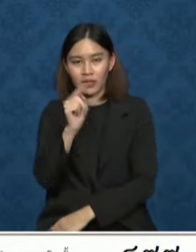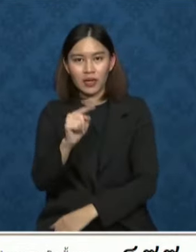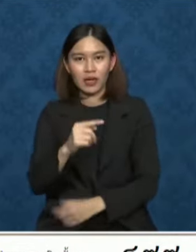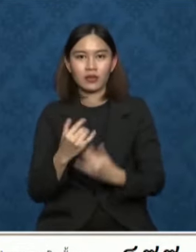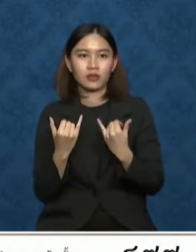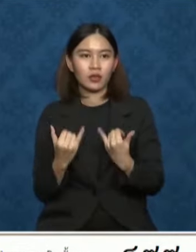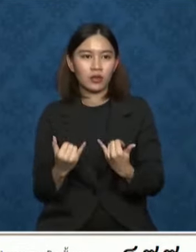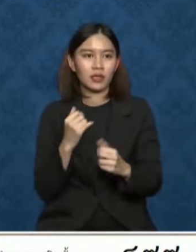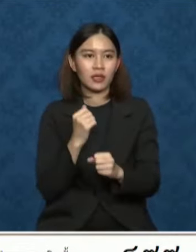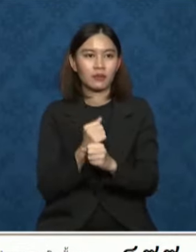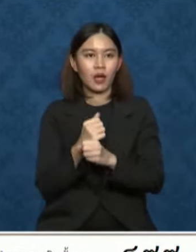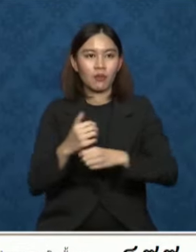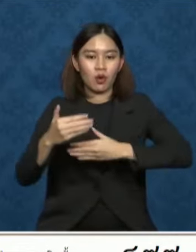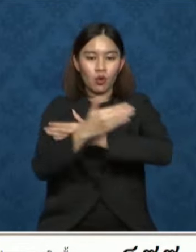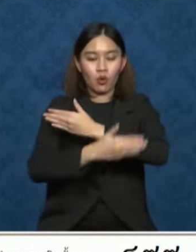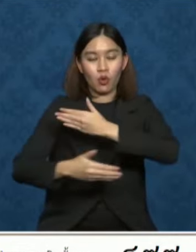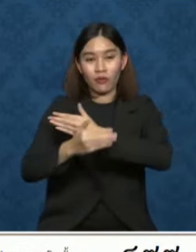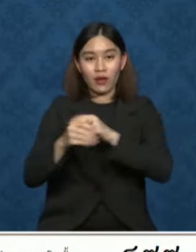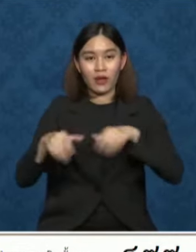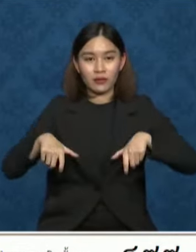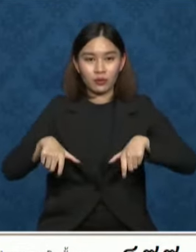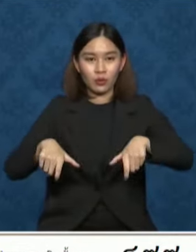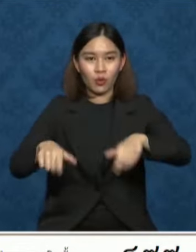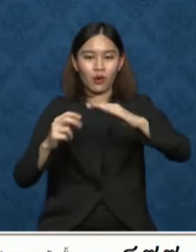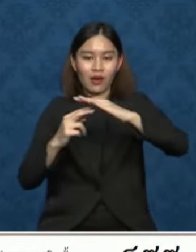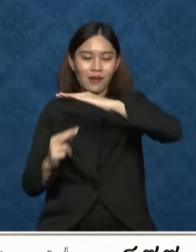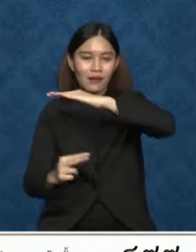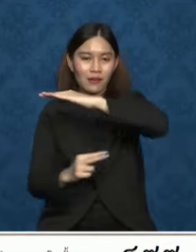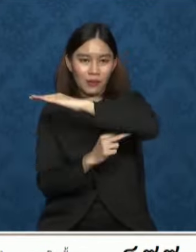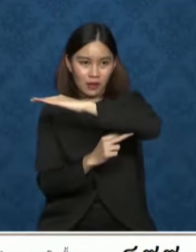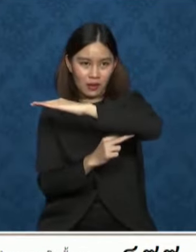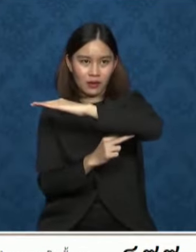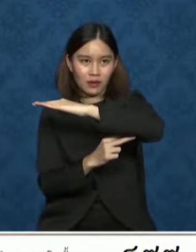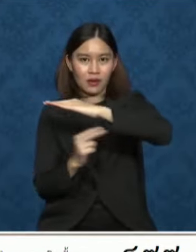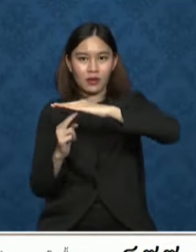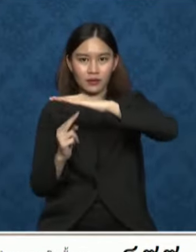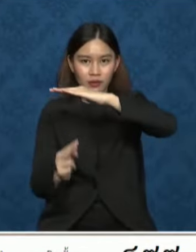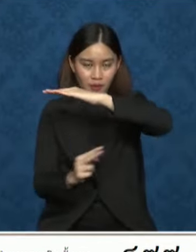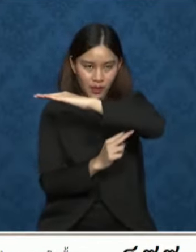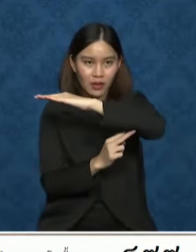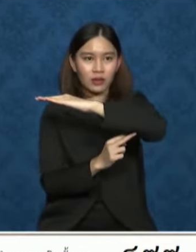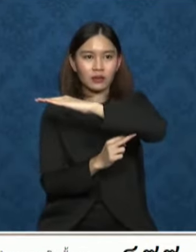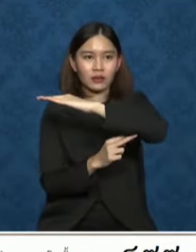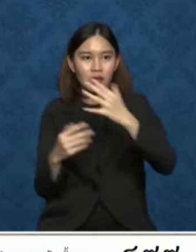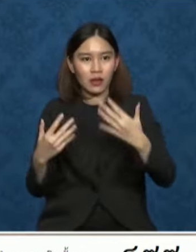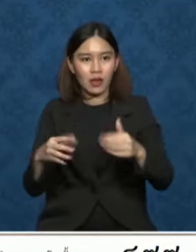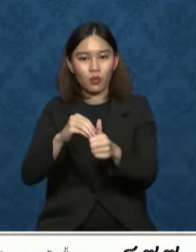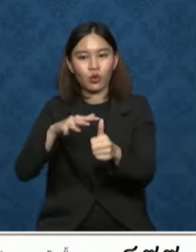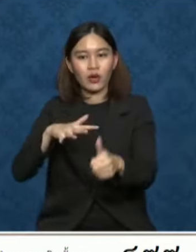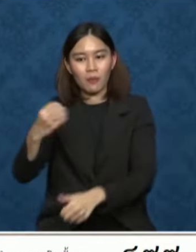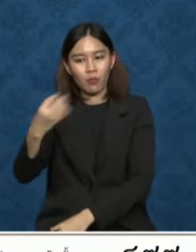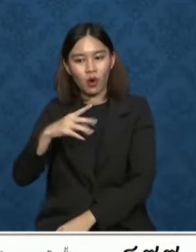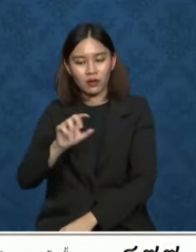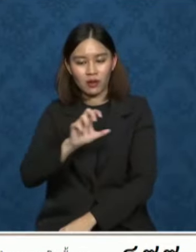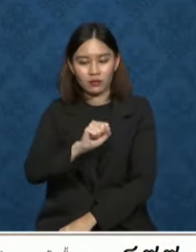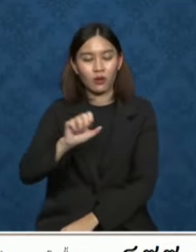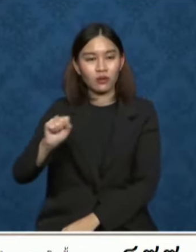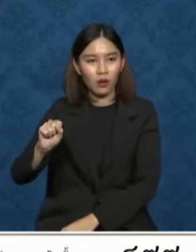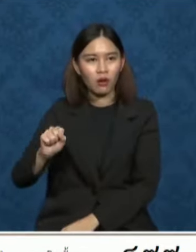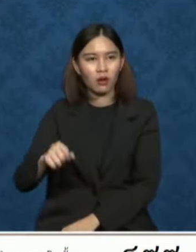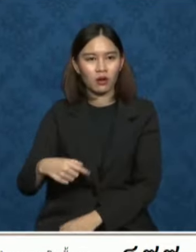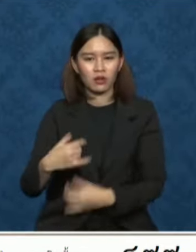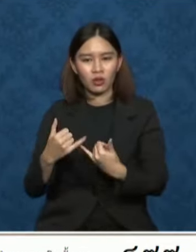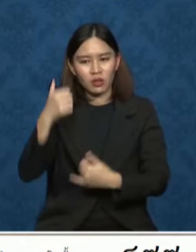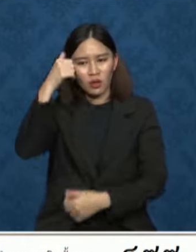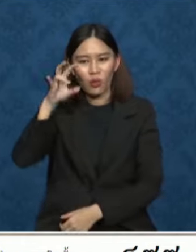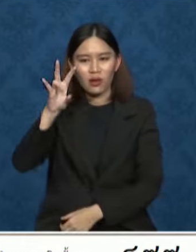ี้เนี่ย ทำลไฟทางคู่ ก็ทำสัพาข้ามพอทำสัพาข้ามเสร็ผู้นำบอกผมคร กป 1000 ย